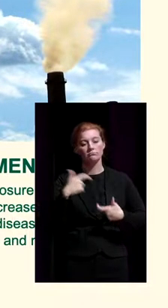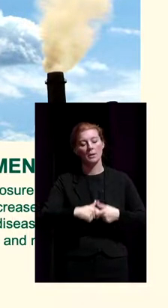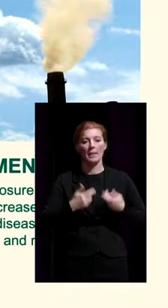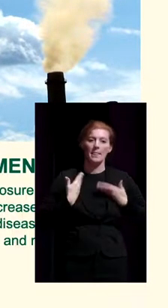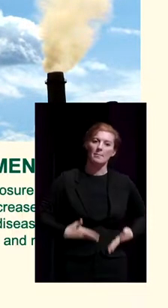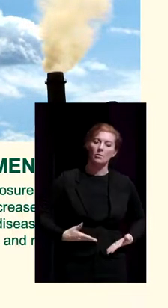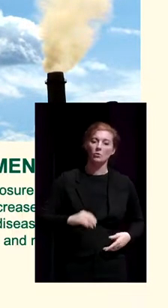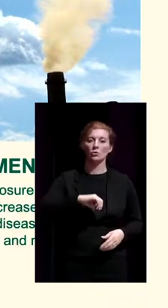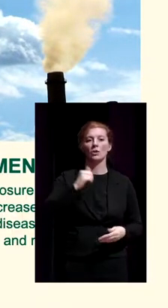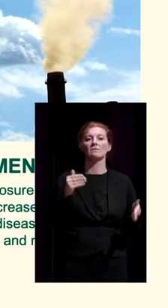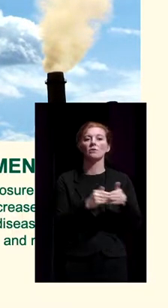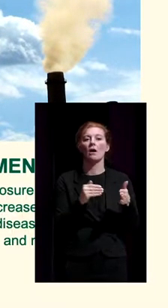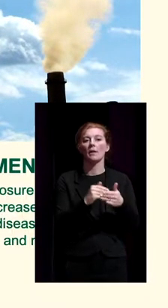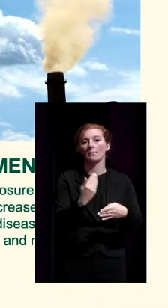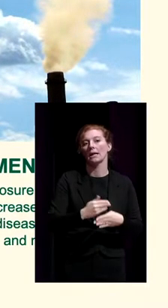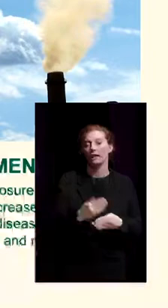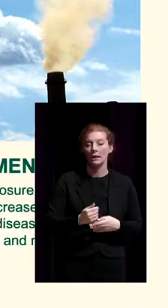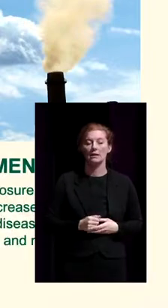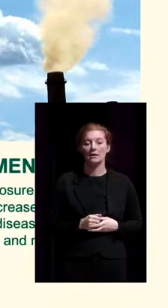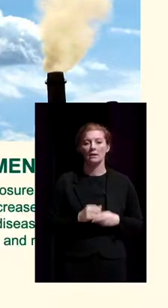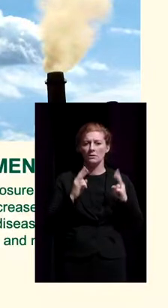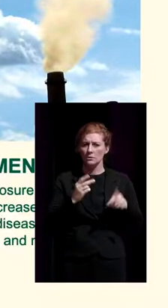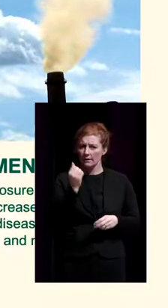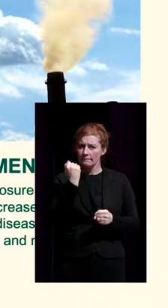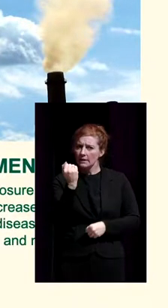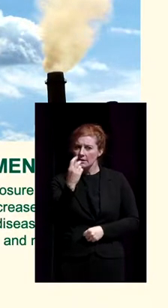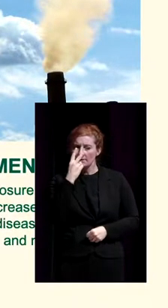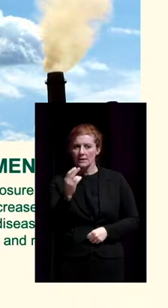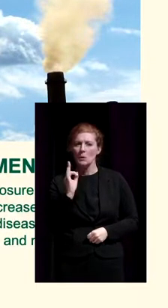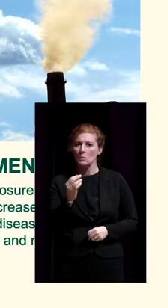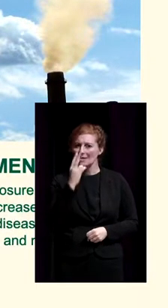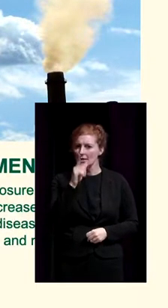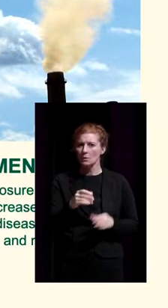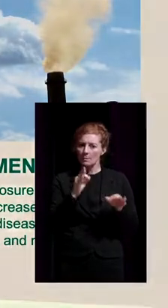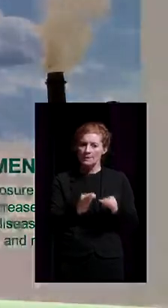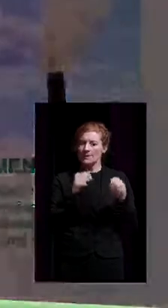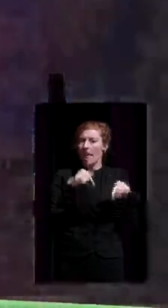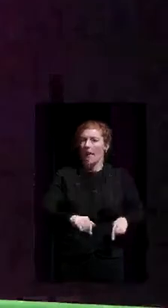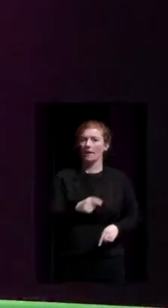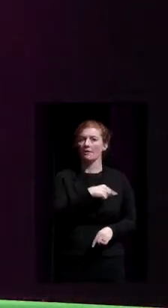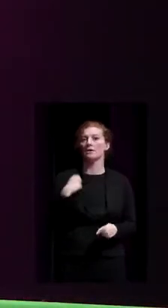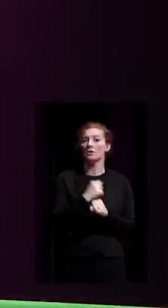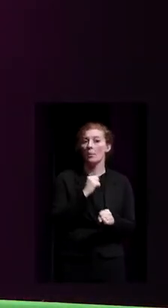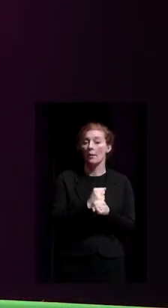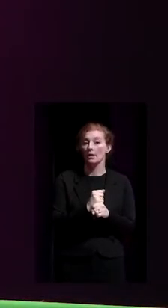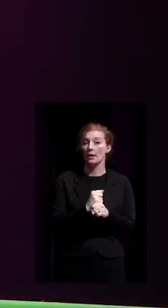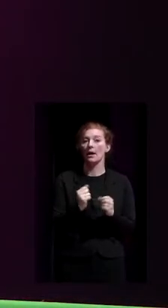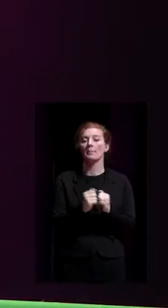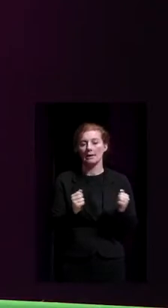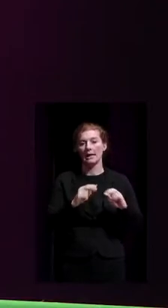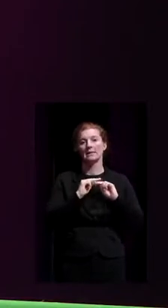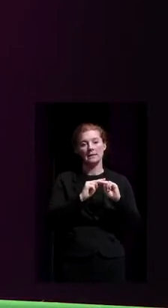och självskada. Så det är viktigt att vi tittar hur det ser ut just här där vi jobbar. Transportsektorn är dock